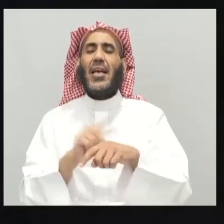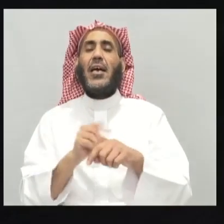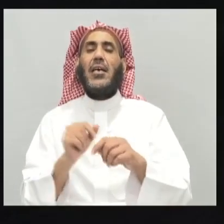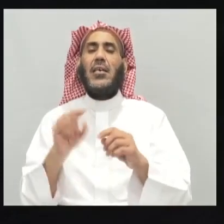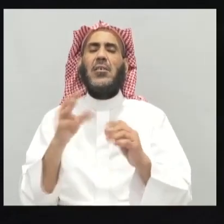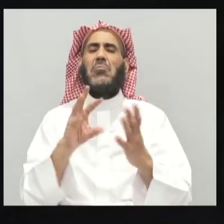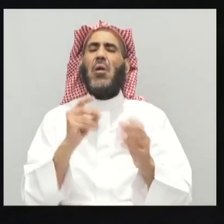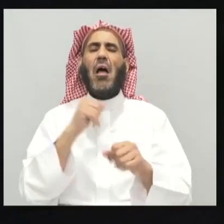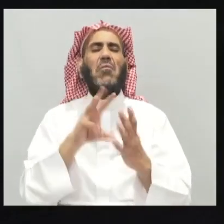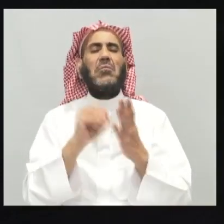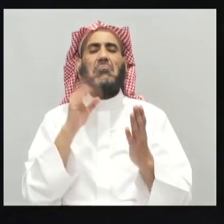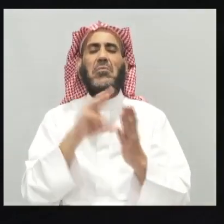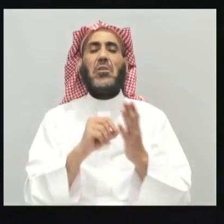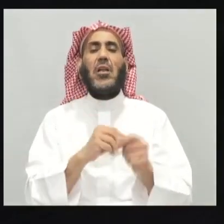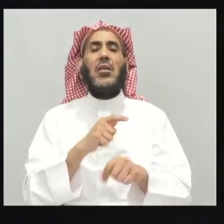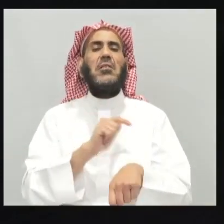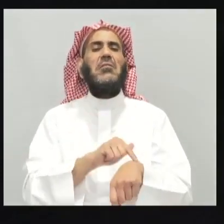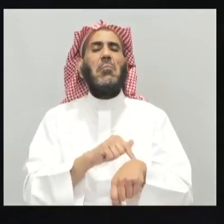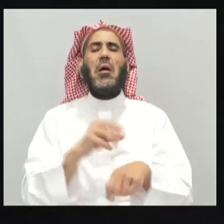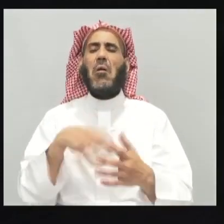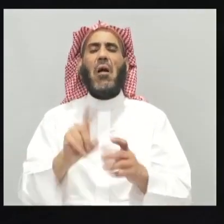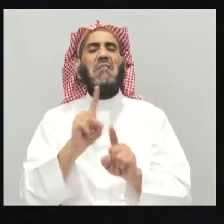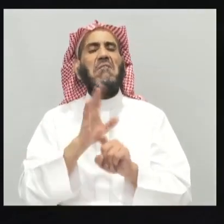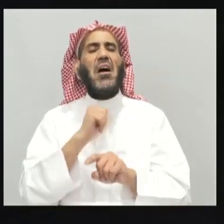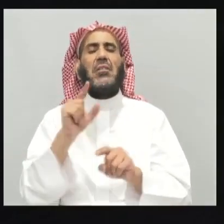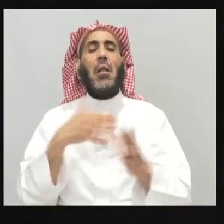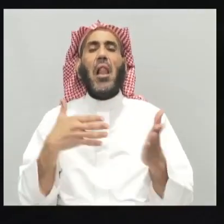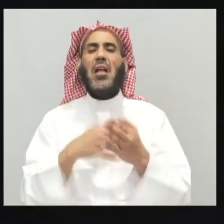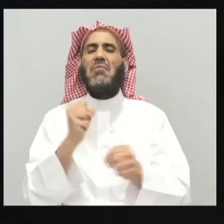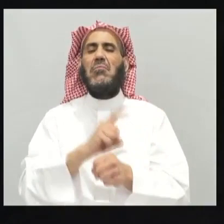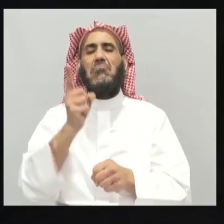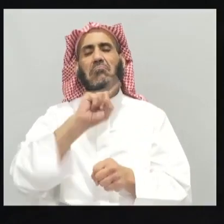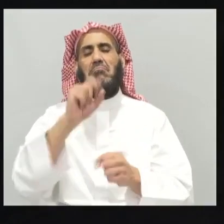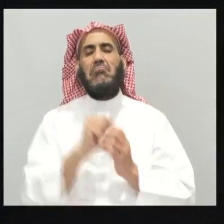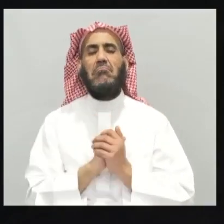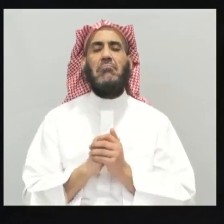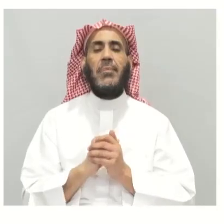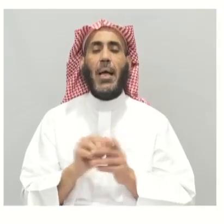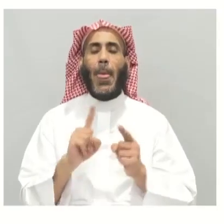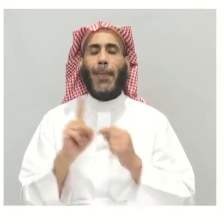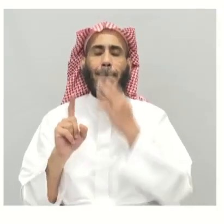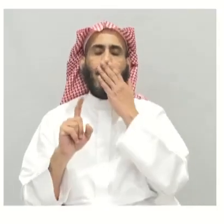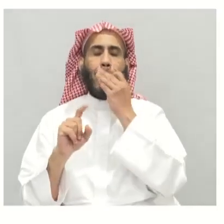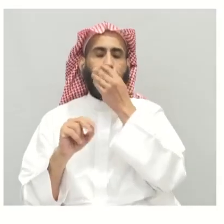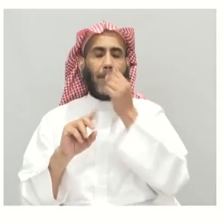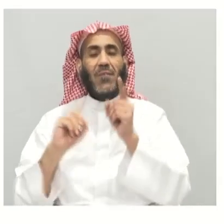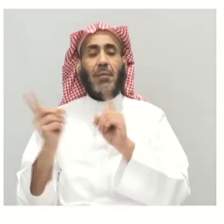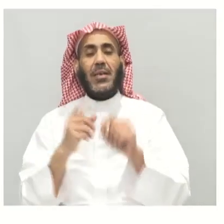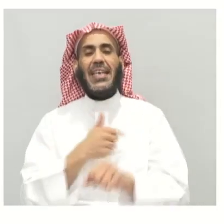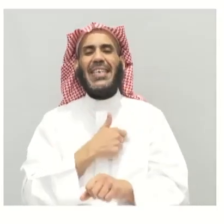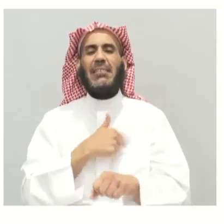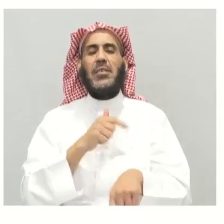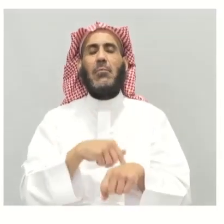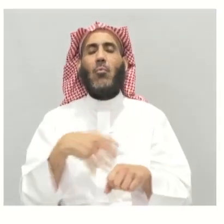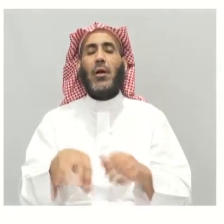يدلان على الزمان والمكان فقط لا يدلان على الحدث. إذن نلاحظ هنا الفرق بين اسمي